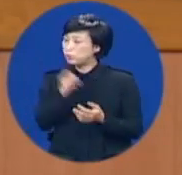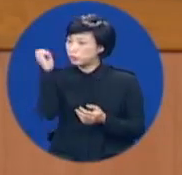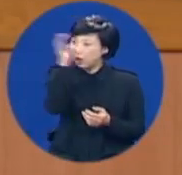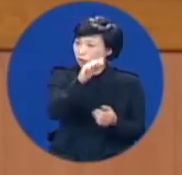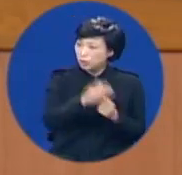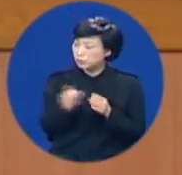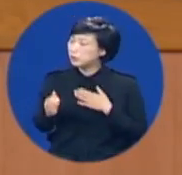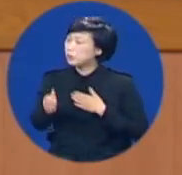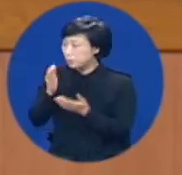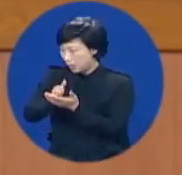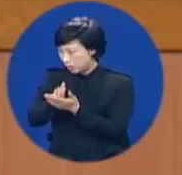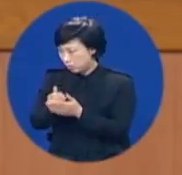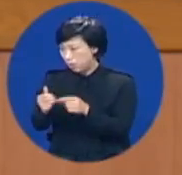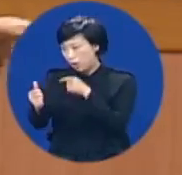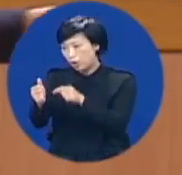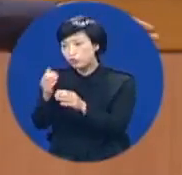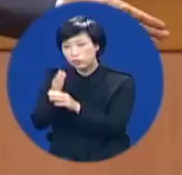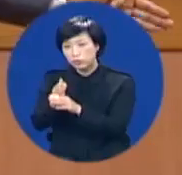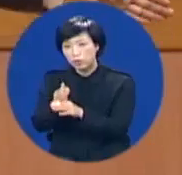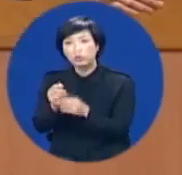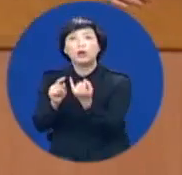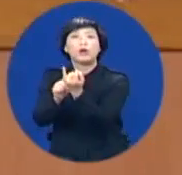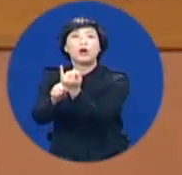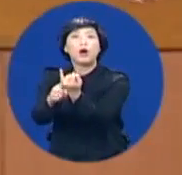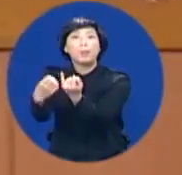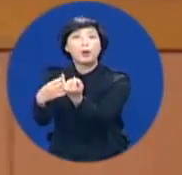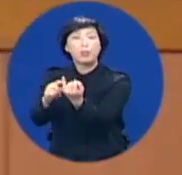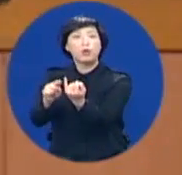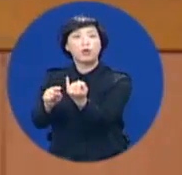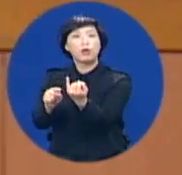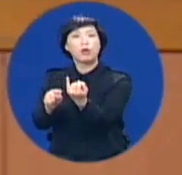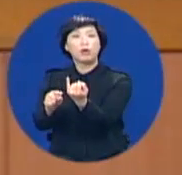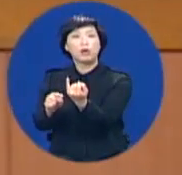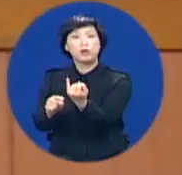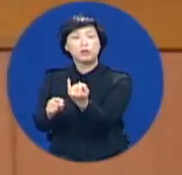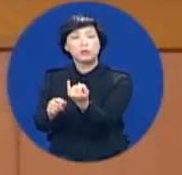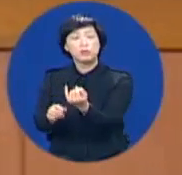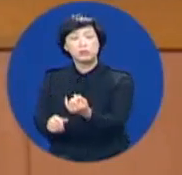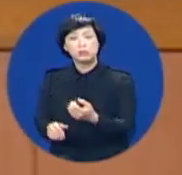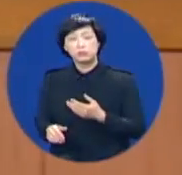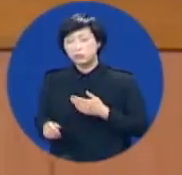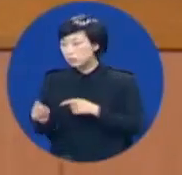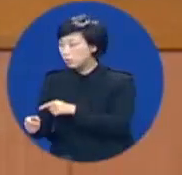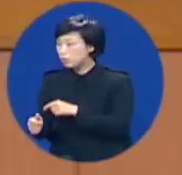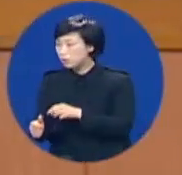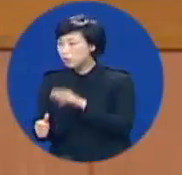그러더니 뭐라고 그러냐? 아니 왜 애를 그래요?